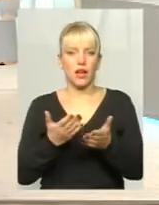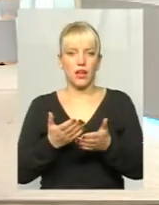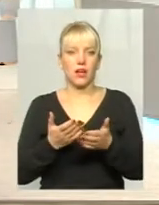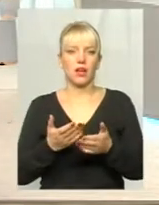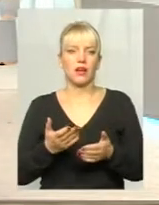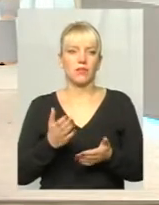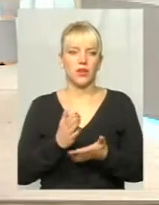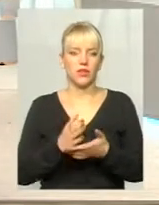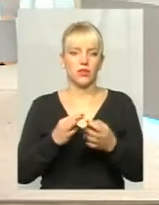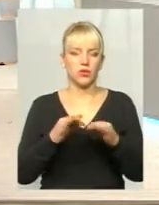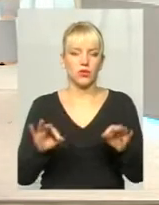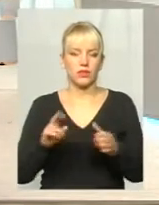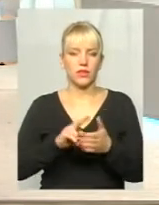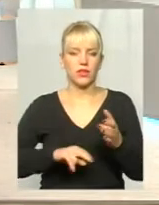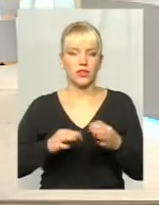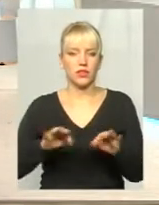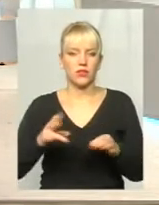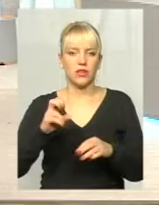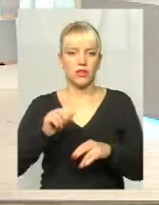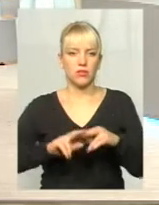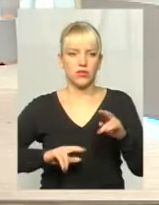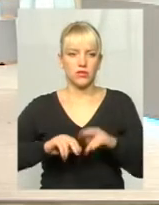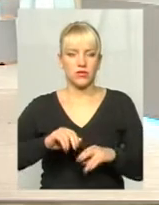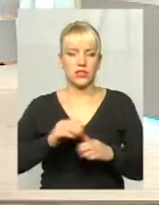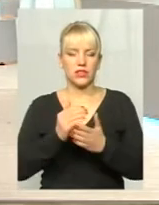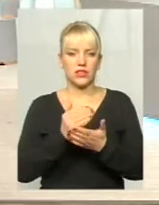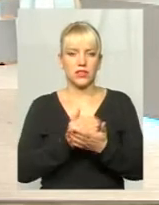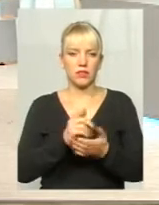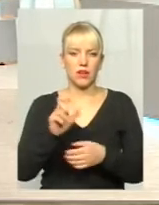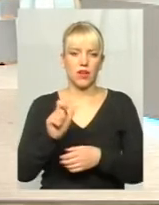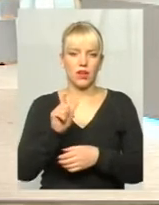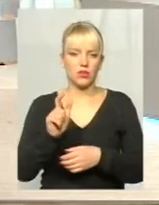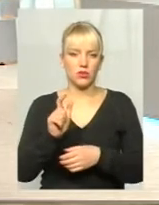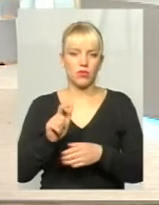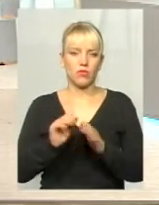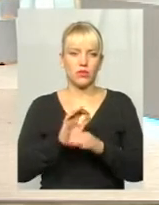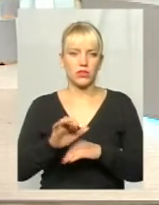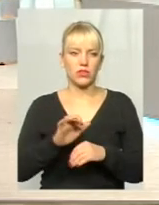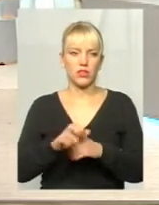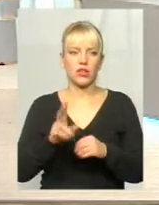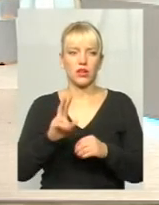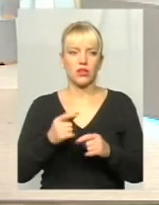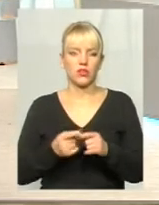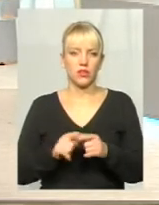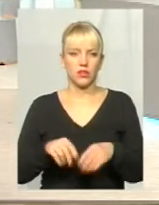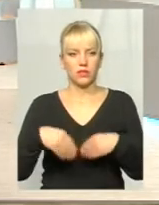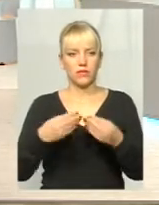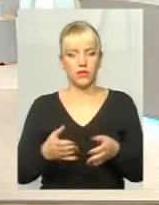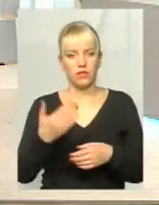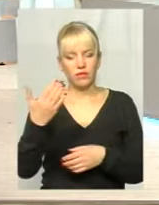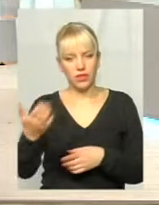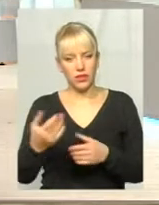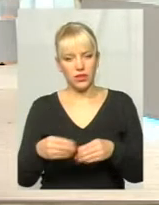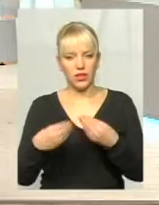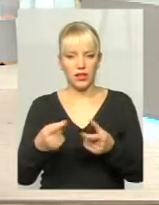має дозвіл, ліцензію на будівництво систем газопостачання. А хто їх видає? Ви видаєте чи ні? Чи це вже